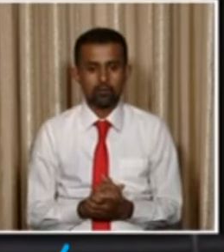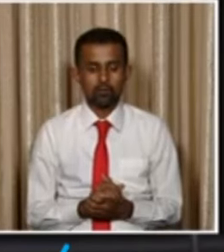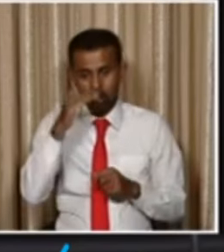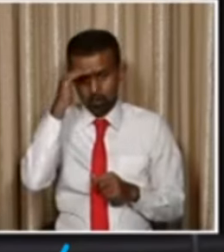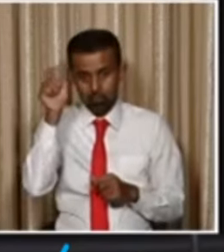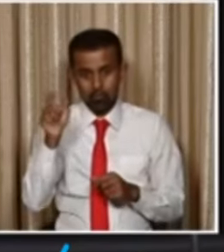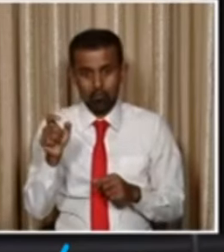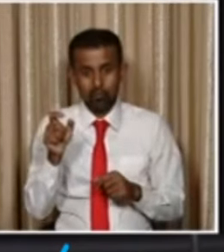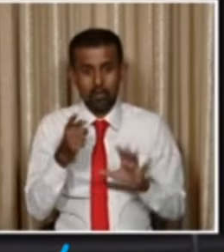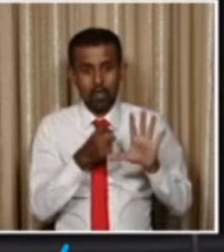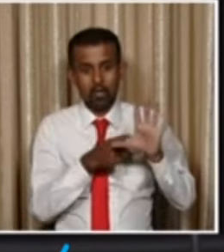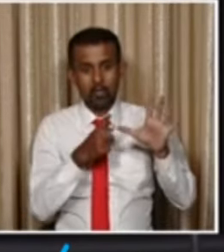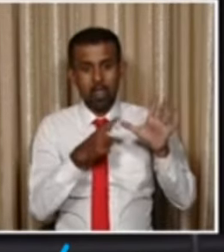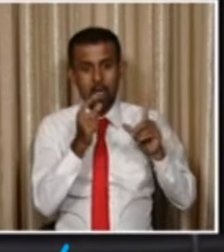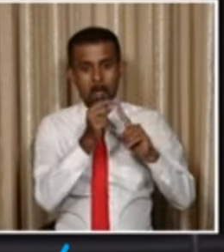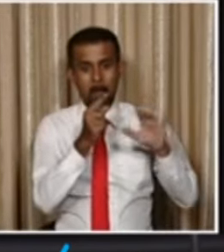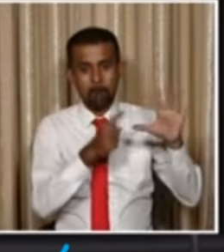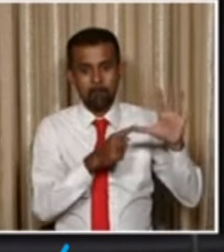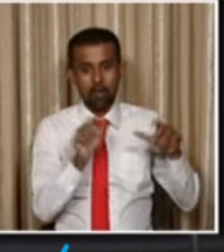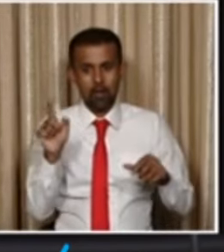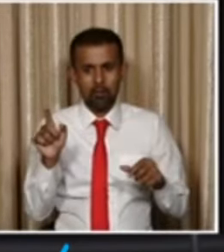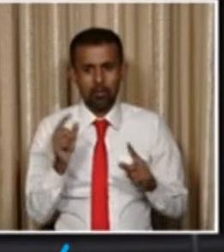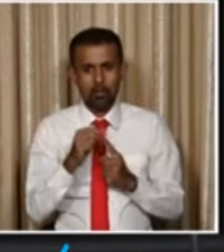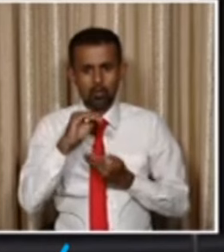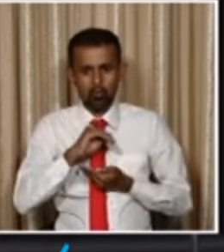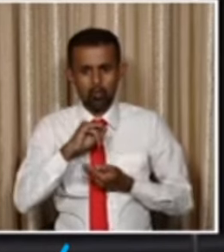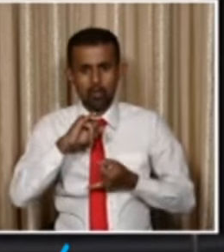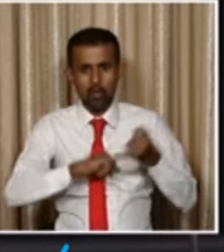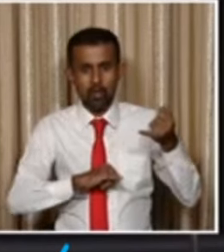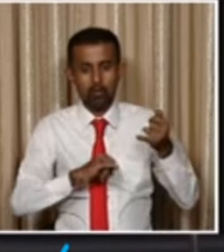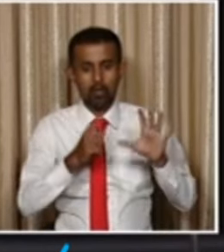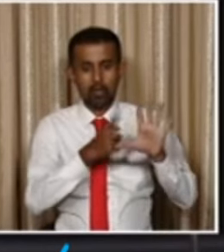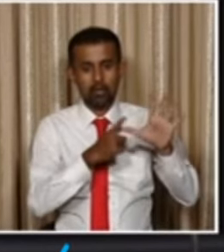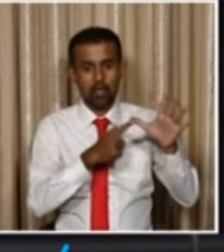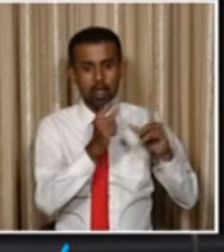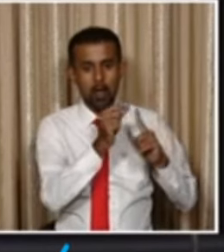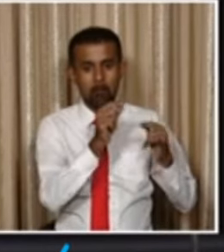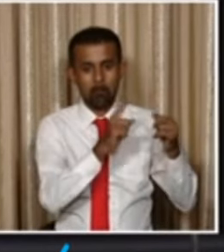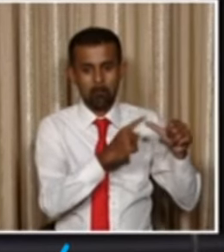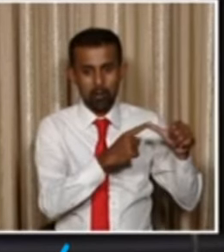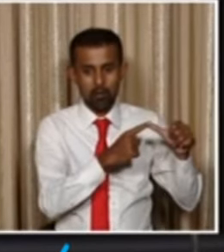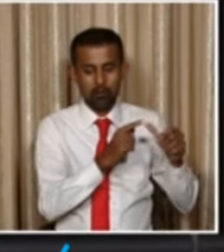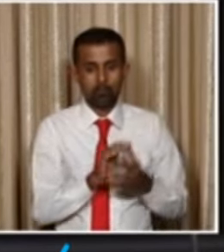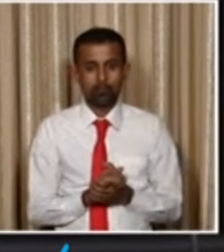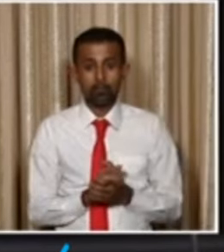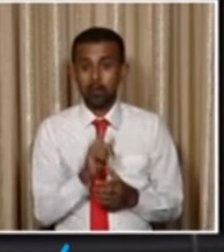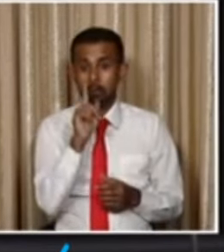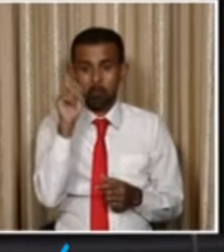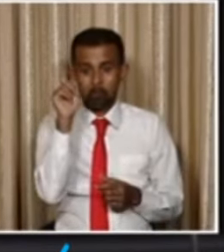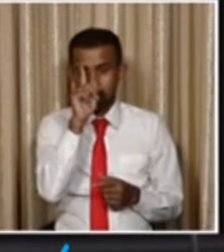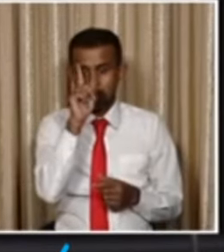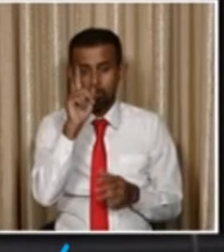ஒரு யாப்பா, அவருடைய பிரத்யேக செயலாளரும் ஒரு யாப்பா, அவருடைய முதலாவது ஒருங்கிணைப்பு